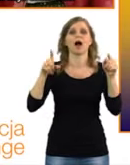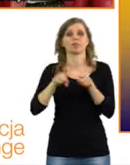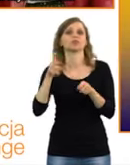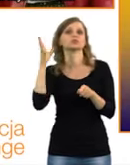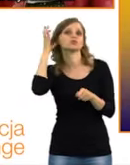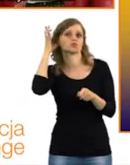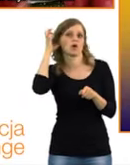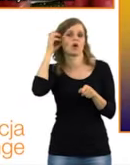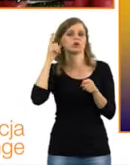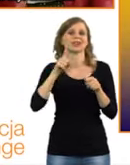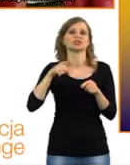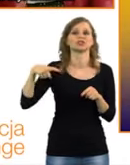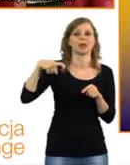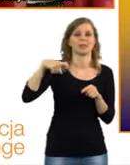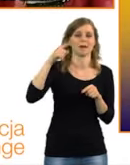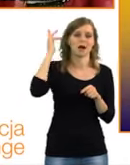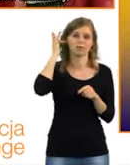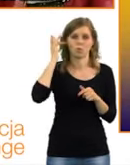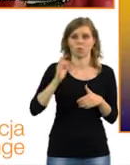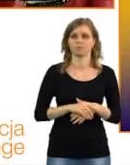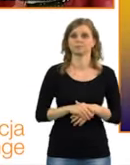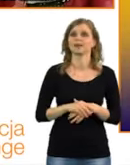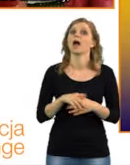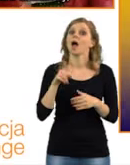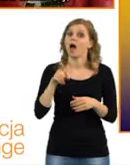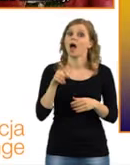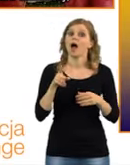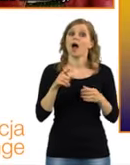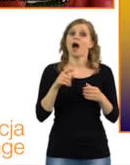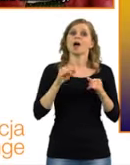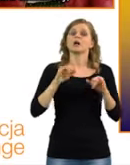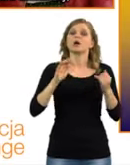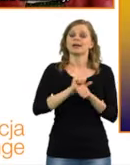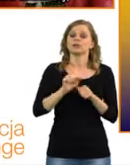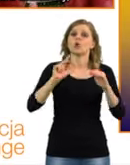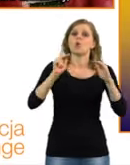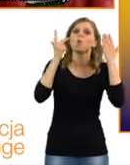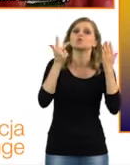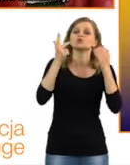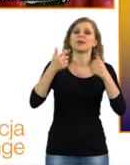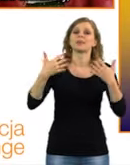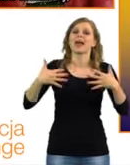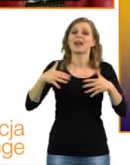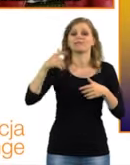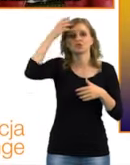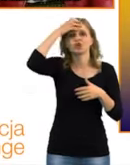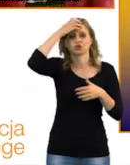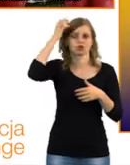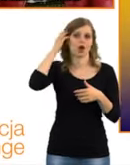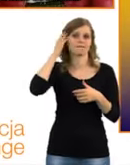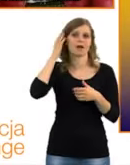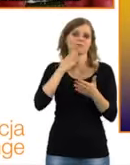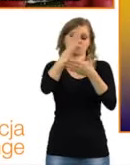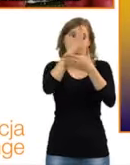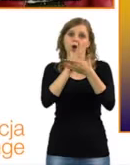a zmysłem słuchu, czyli ślimakiem. Poprzez ósmy nerw czaszkowy, gdzie